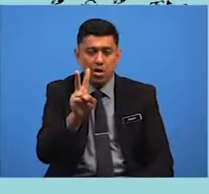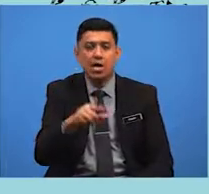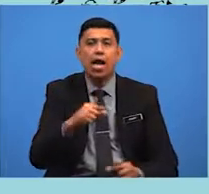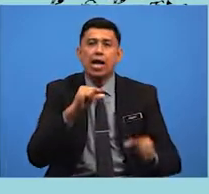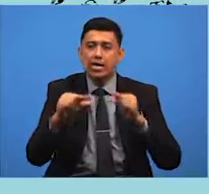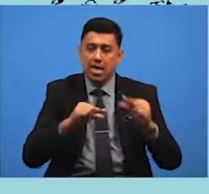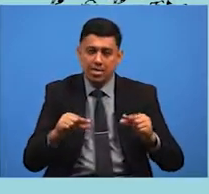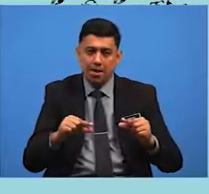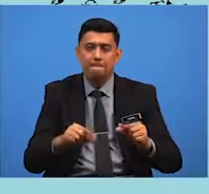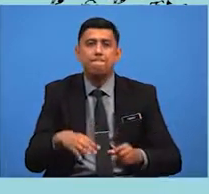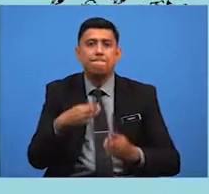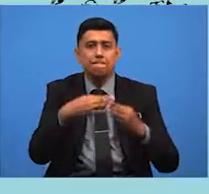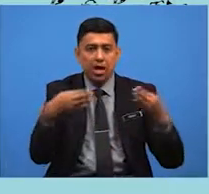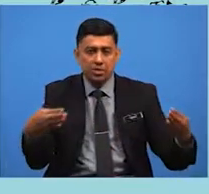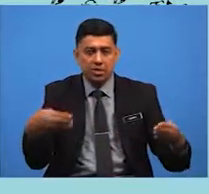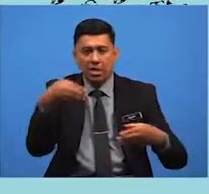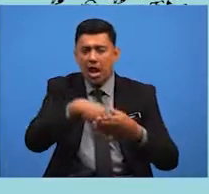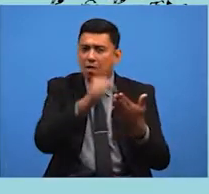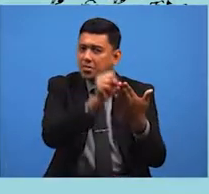bahasa dalam sajak ini.